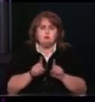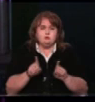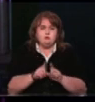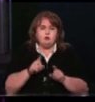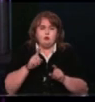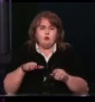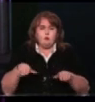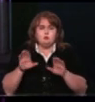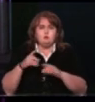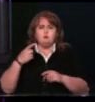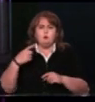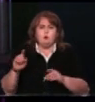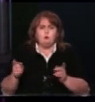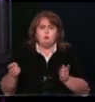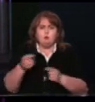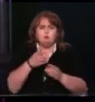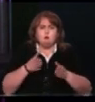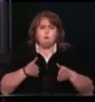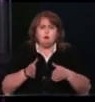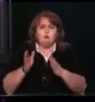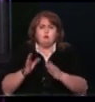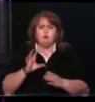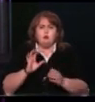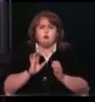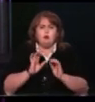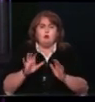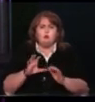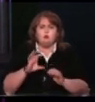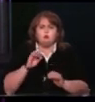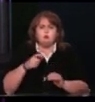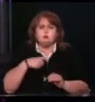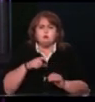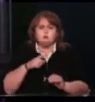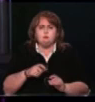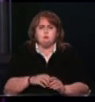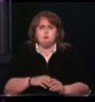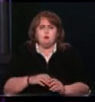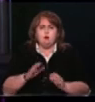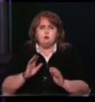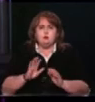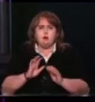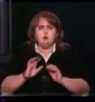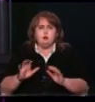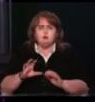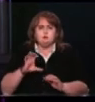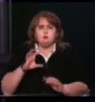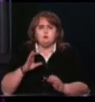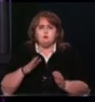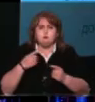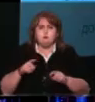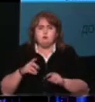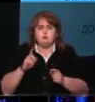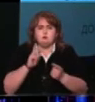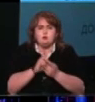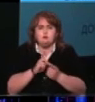она улетела в обратном направление, оттолкнулась. Какие-то полетели, отклоняясь от своего направления, потому что